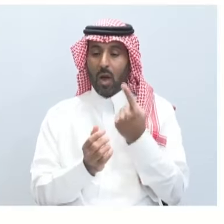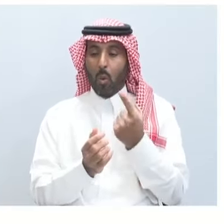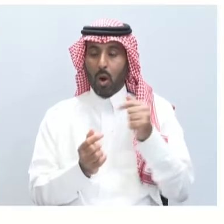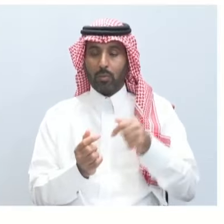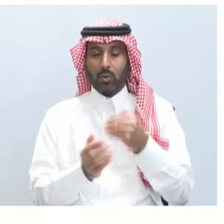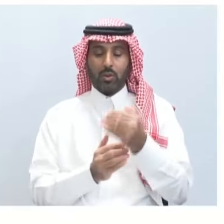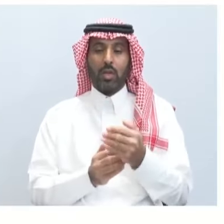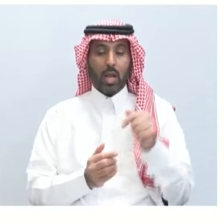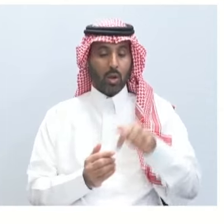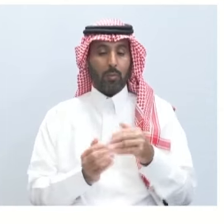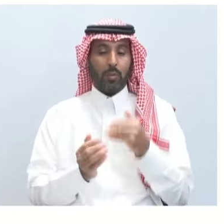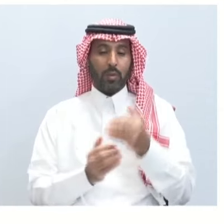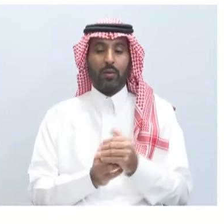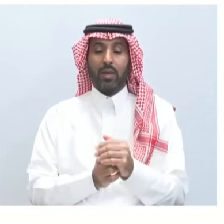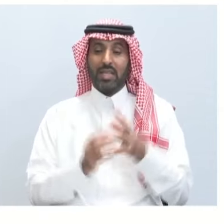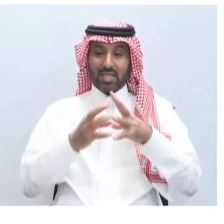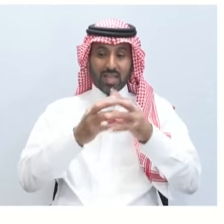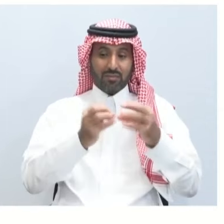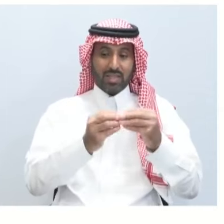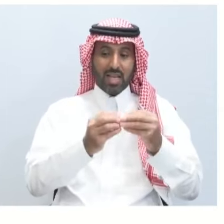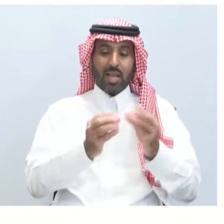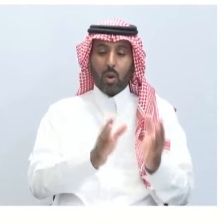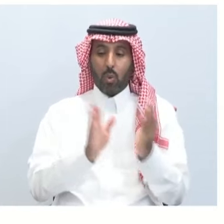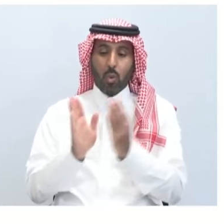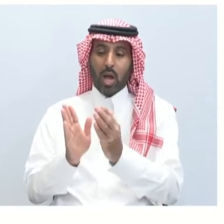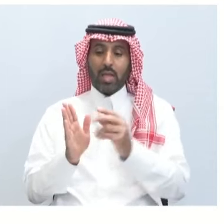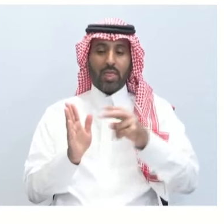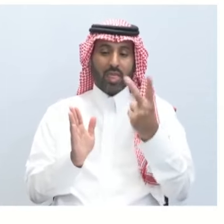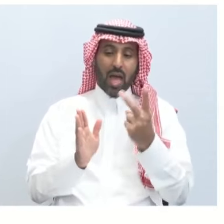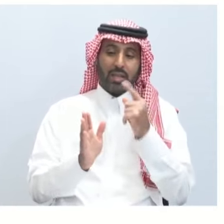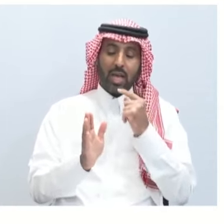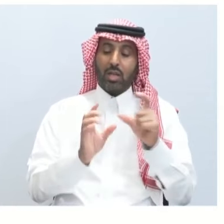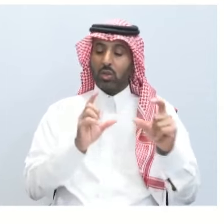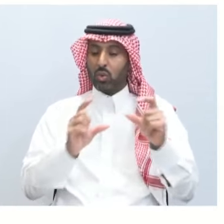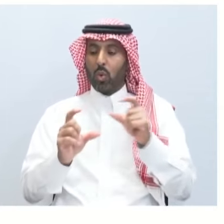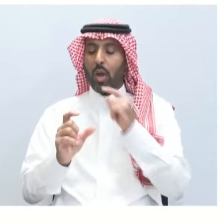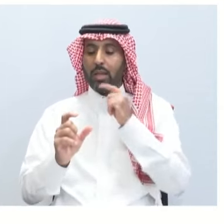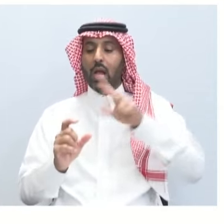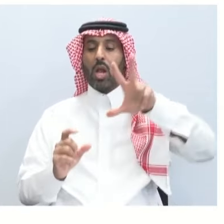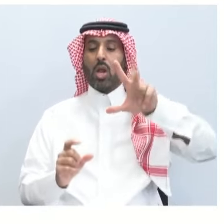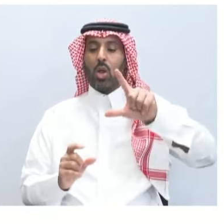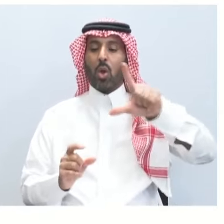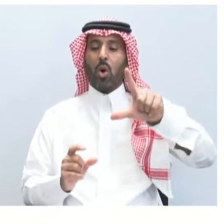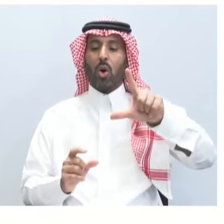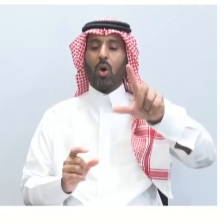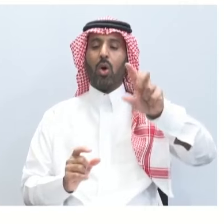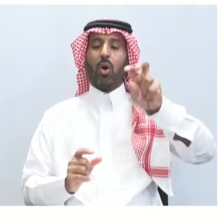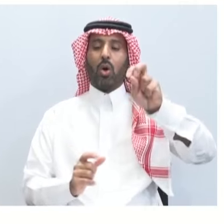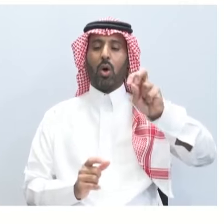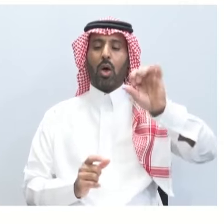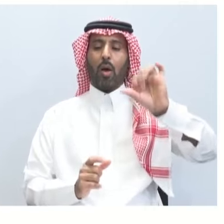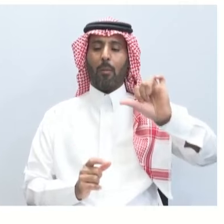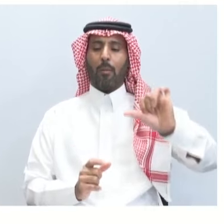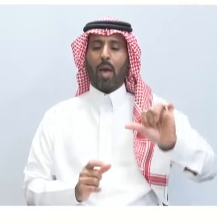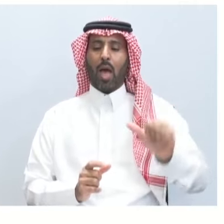باذن الله سنكون معا في قسم التفسير الوحده الثانيه سوره لقمان الدرس الخامس تفسير الايات من الايه الثان